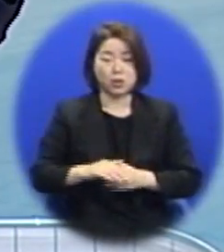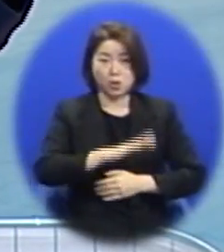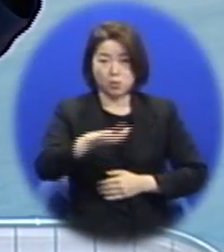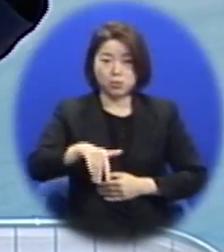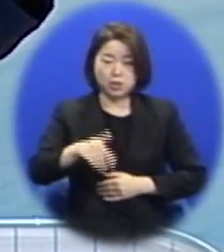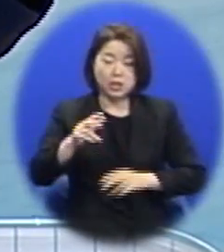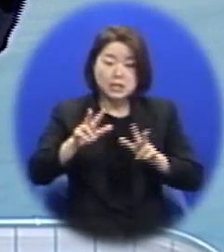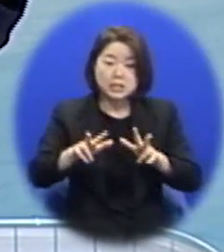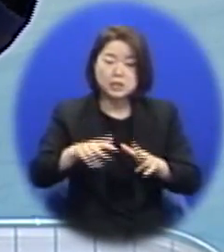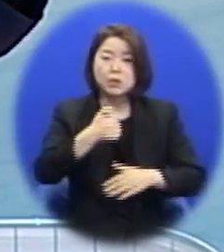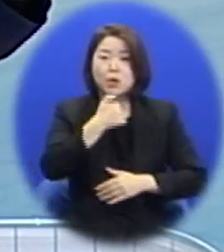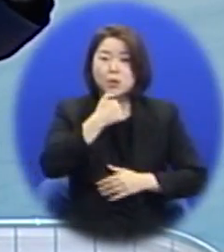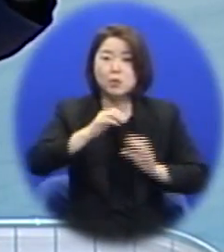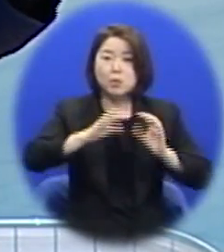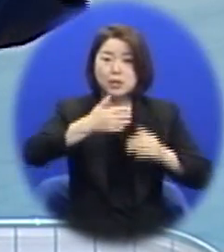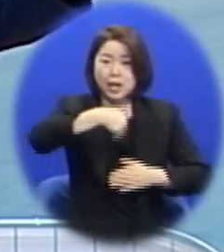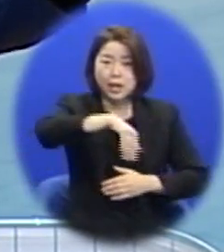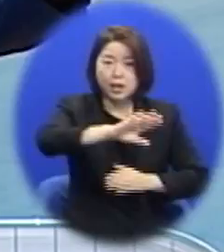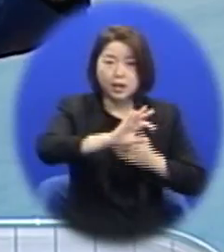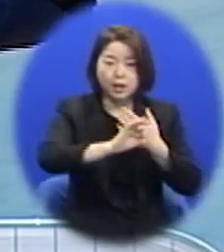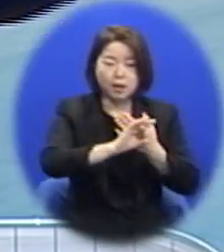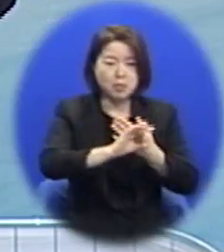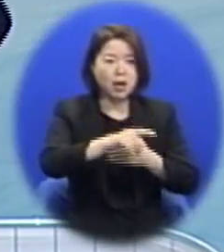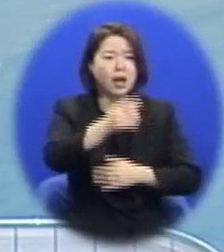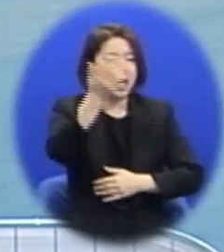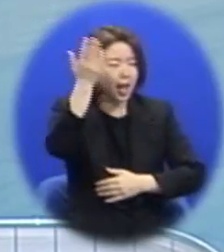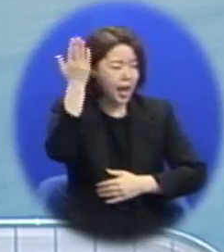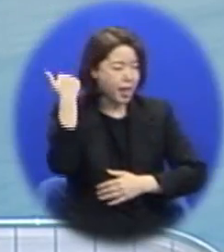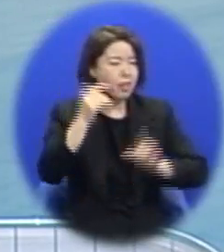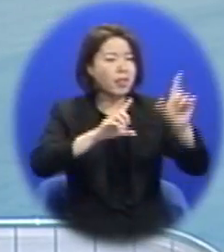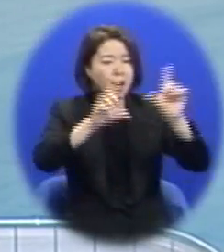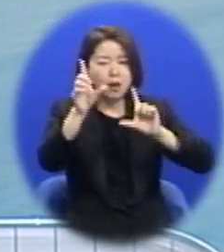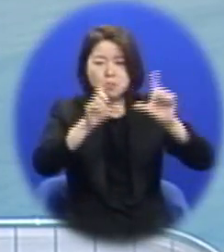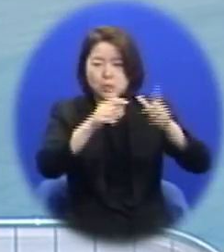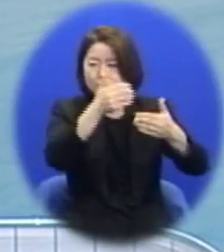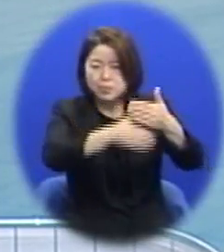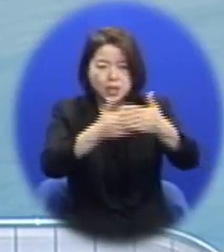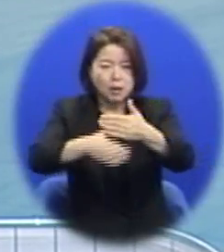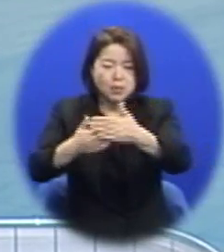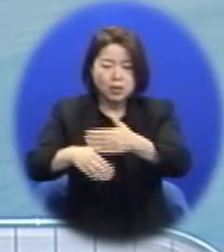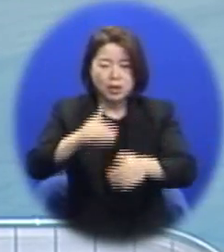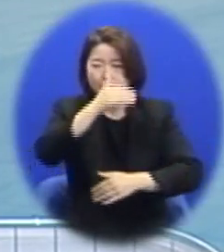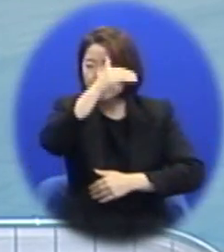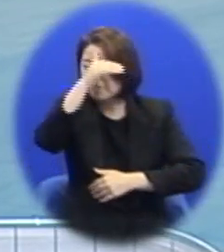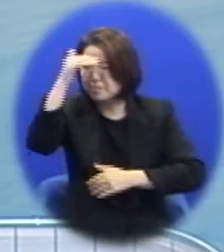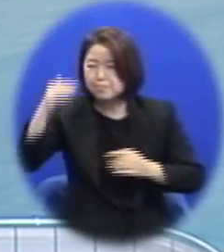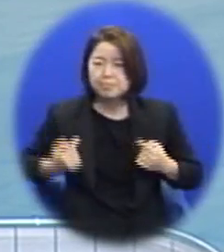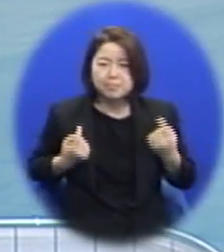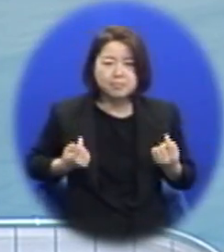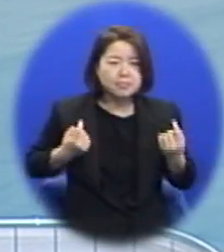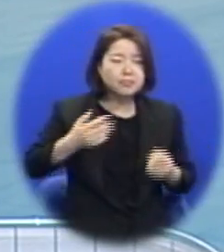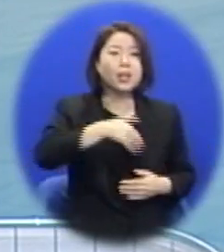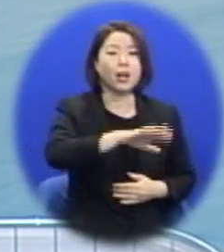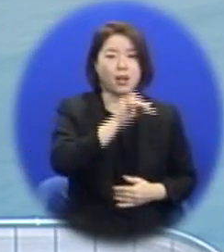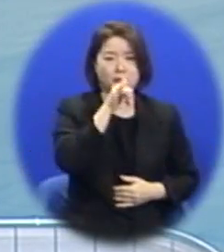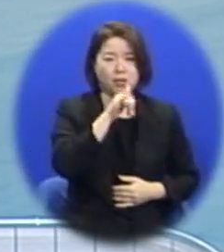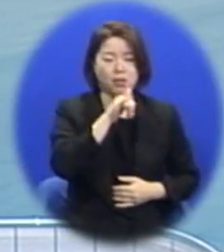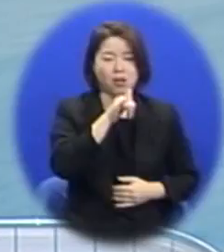신전의 흔적들이 남아있어서 지금도 관광지가 되어 있잖아요. 대단한